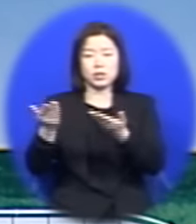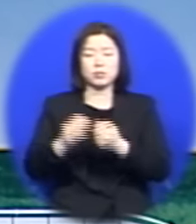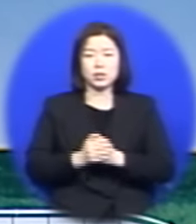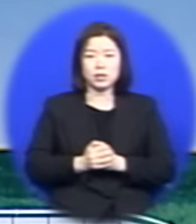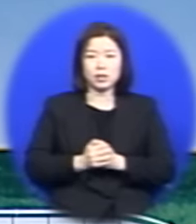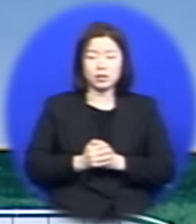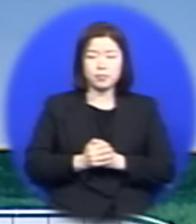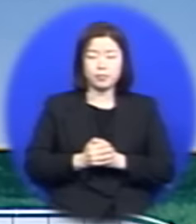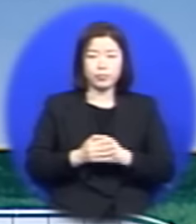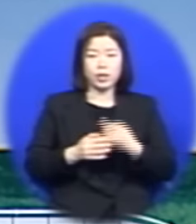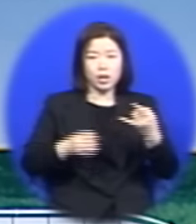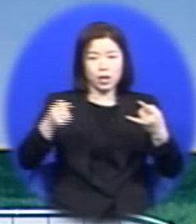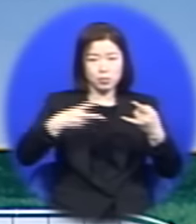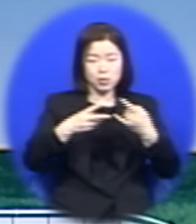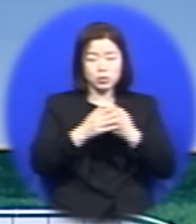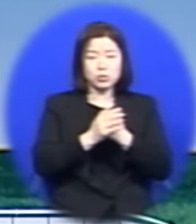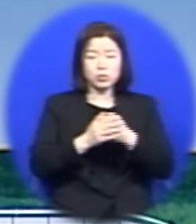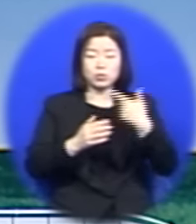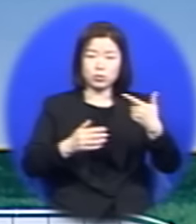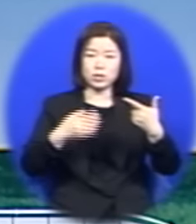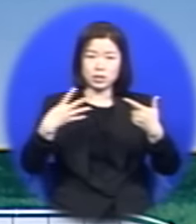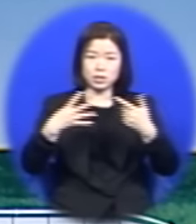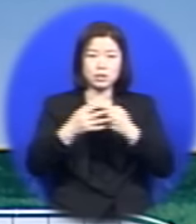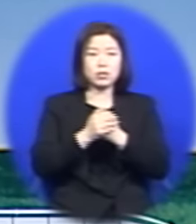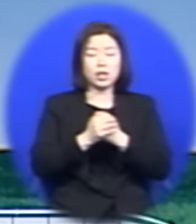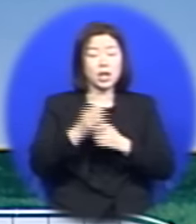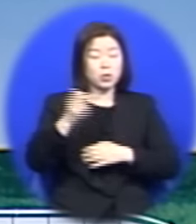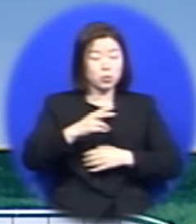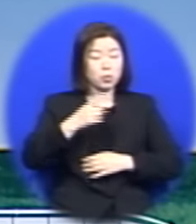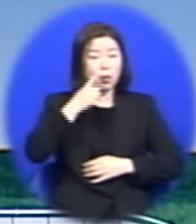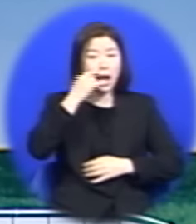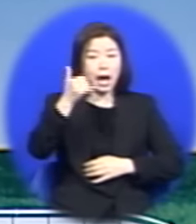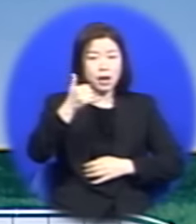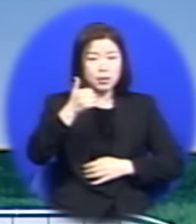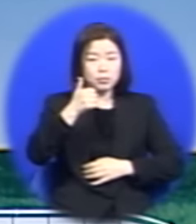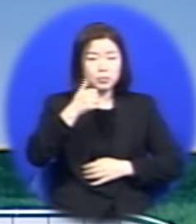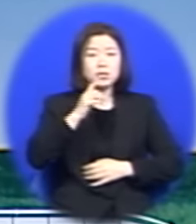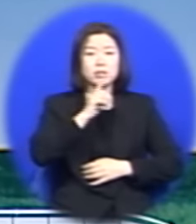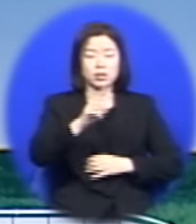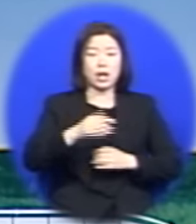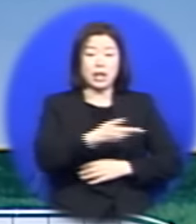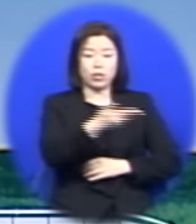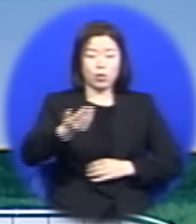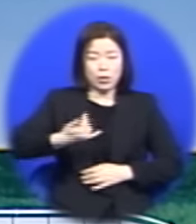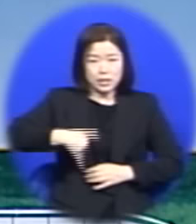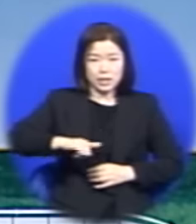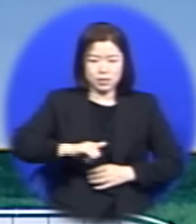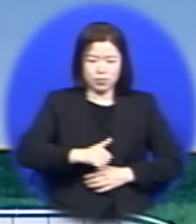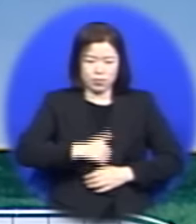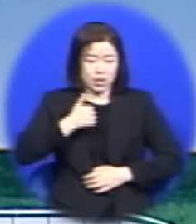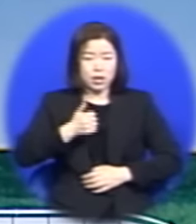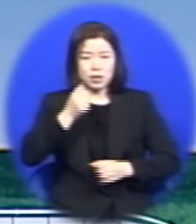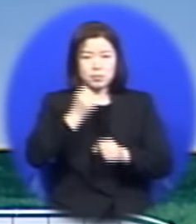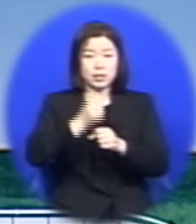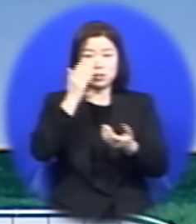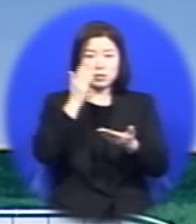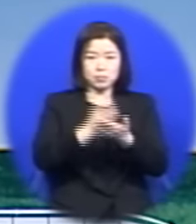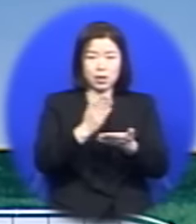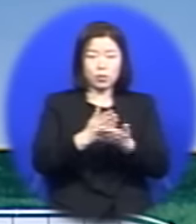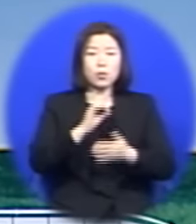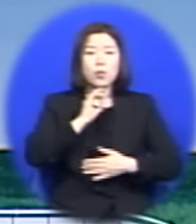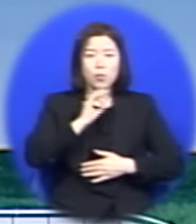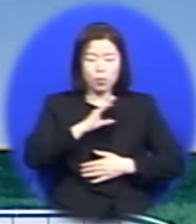에베소서 6장 4절에 또 아비들아 너희 자녀를 노엽게 하지 말고 오직